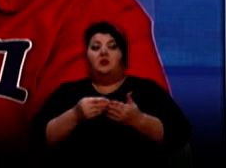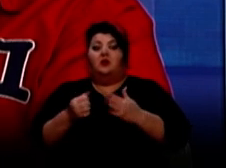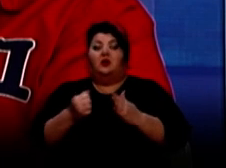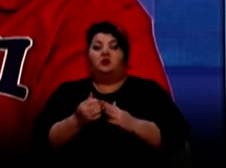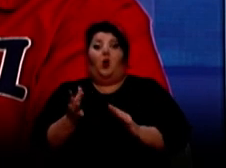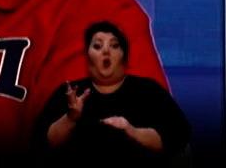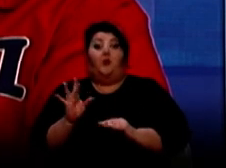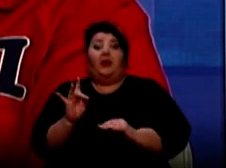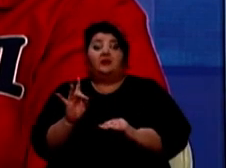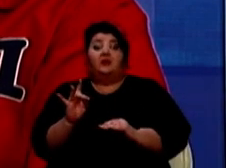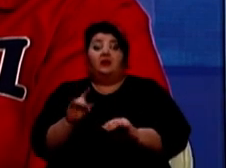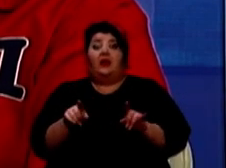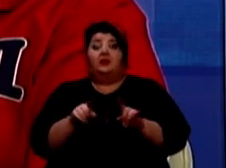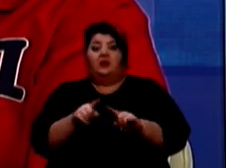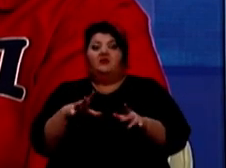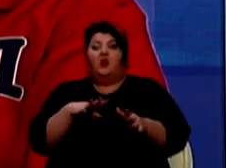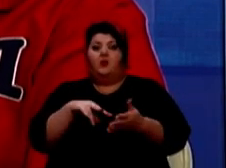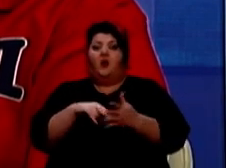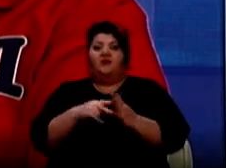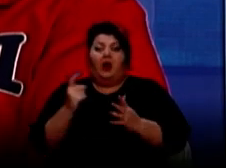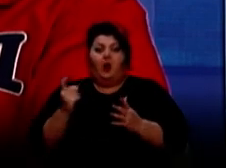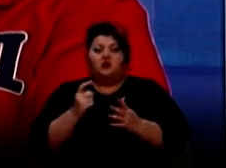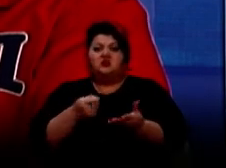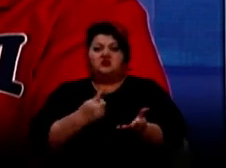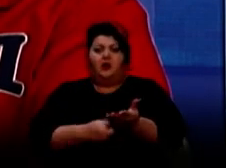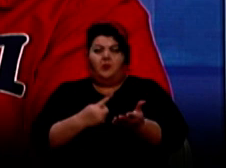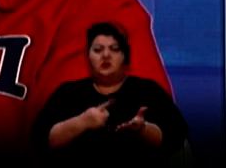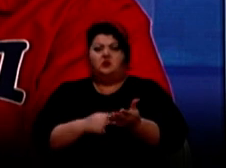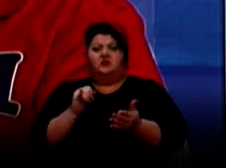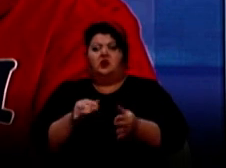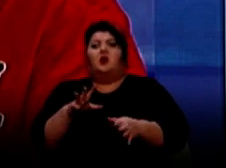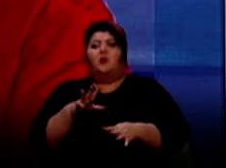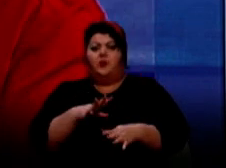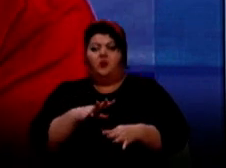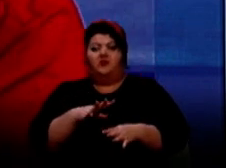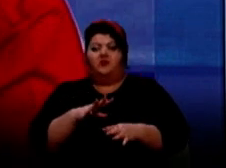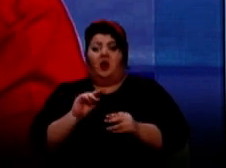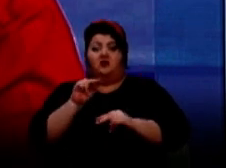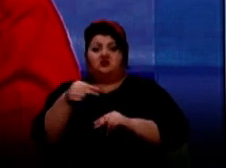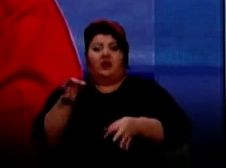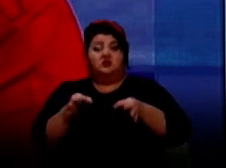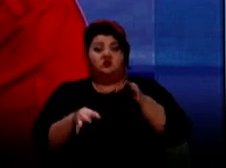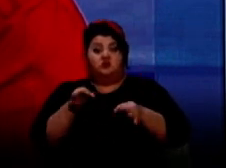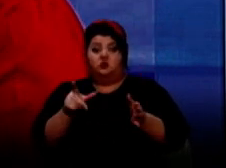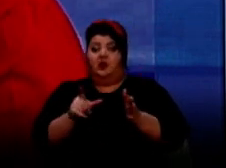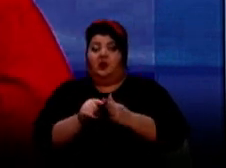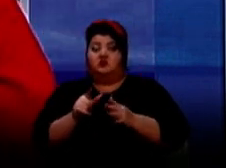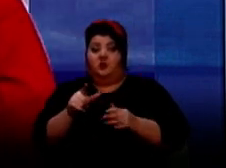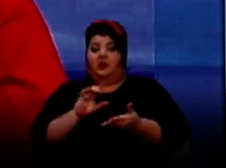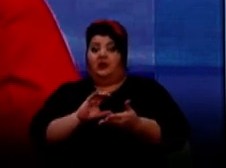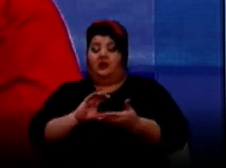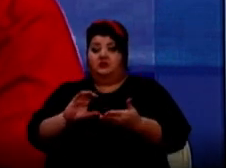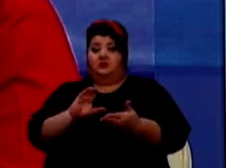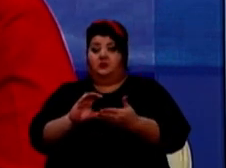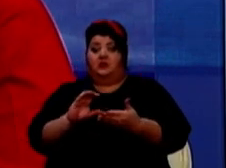того тарифу, який він був економічно обоснований і прийнятий. Через суд Олександр Сергійович з Сергієм Капліним прийняли рішення, що